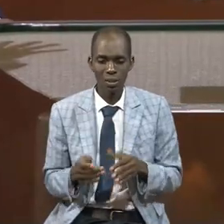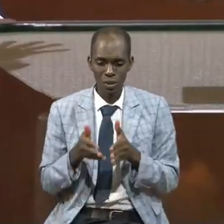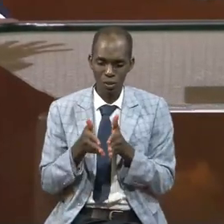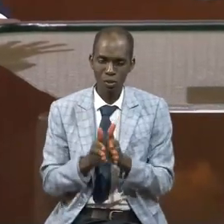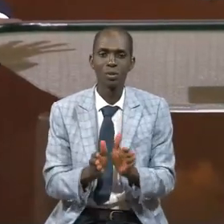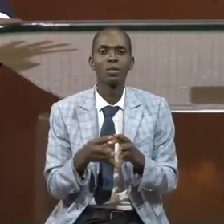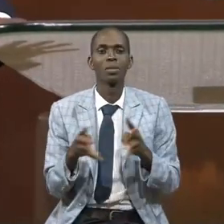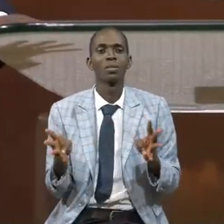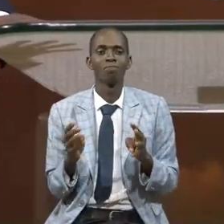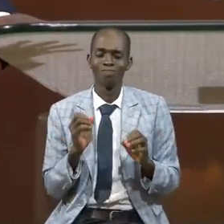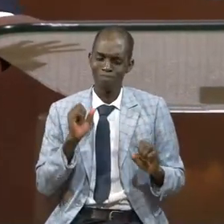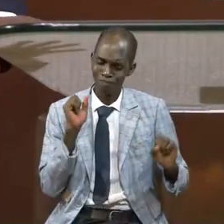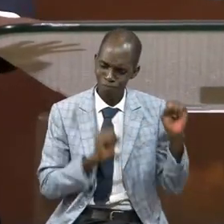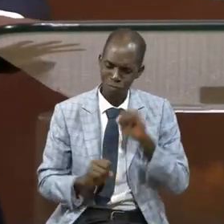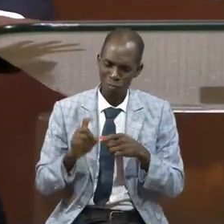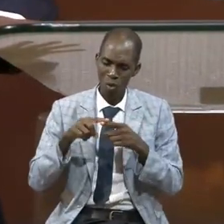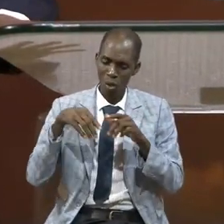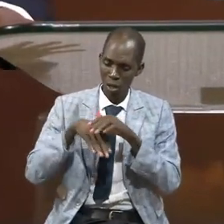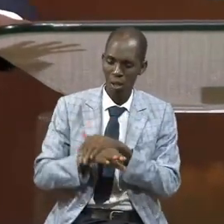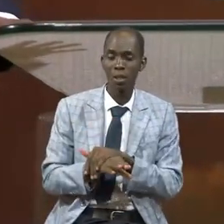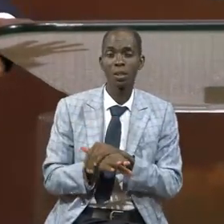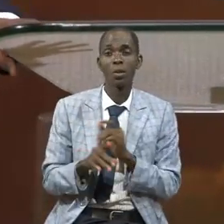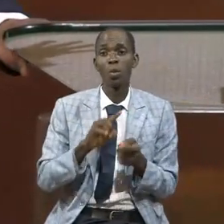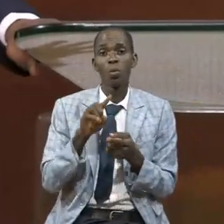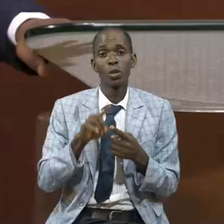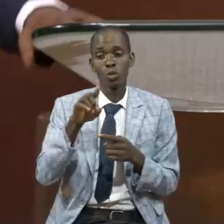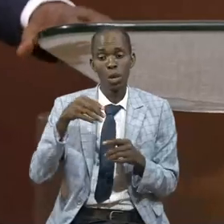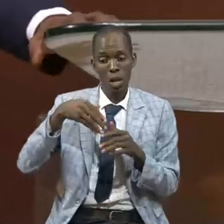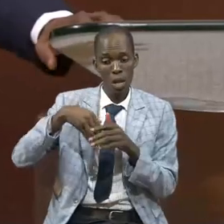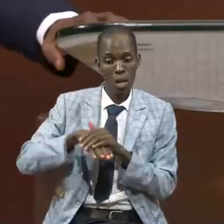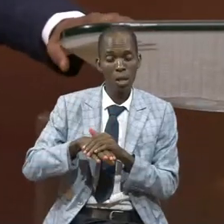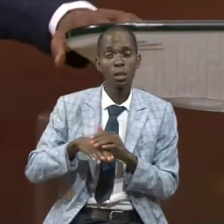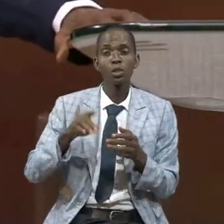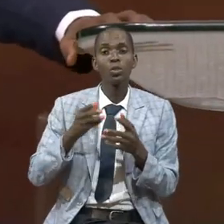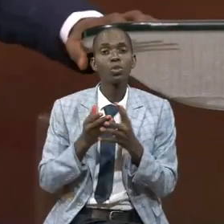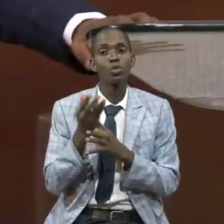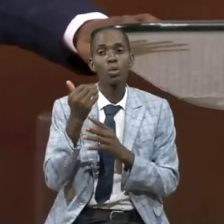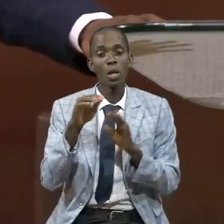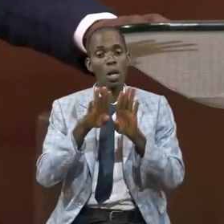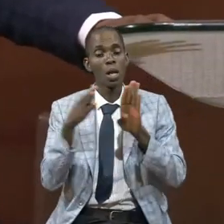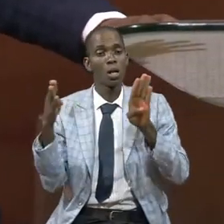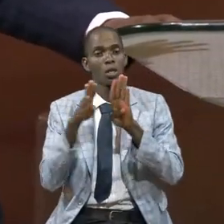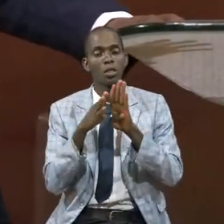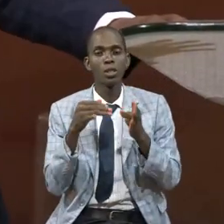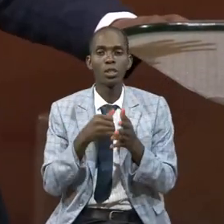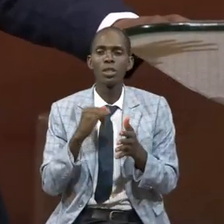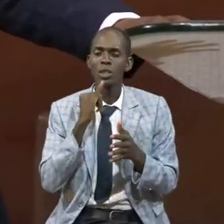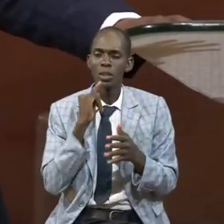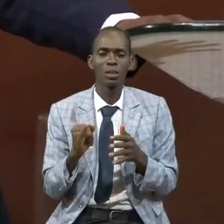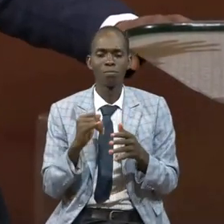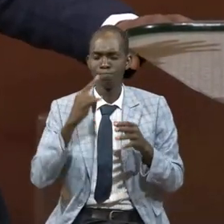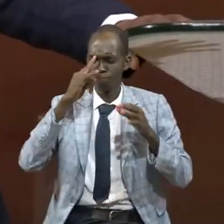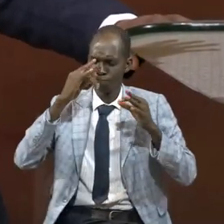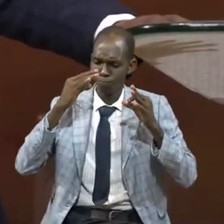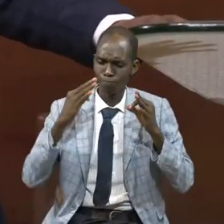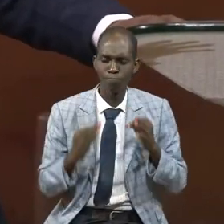étroite. Efforcez-vous d'entrer par la porte étroite. Lorsque vous passez par une porte, il y a un pas